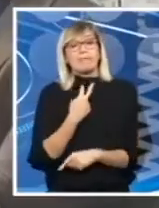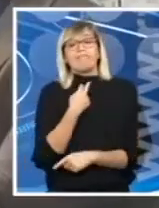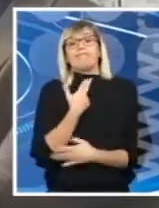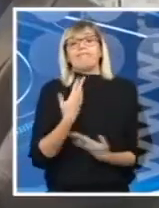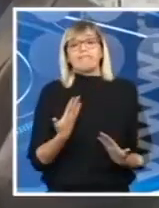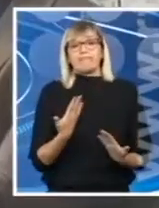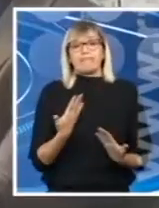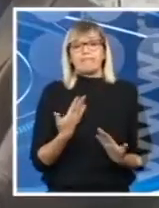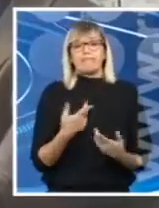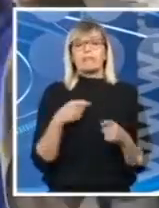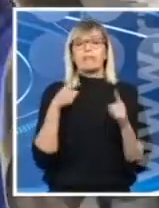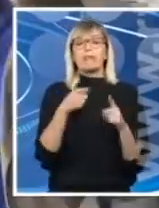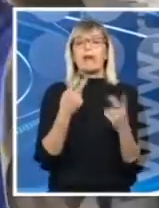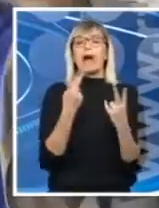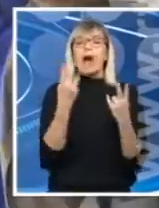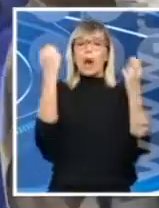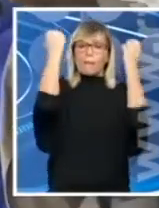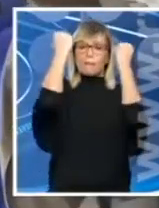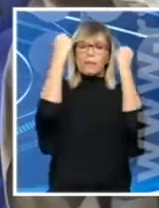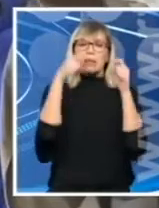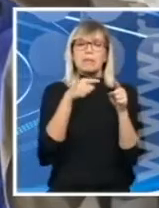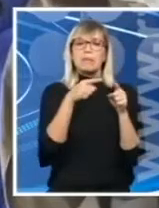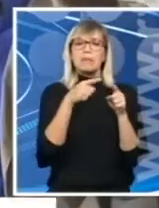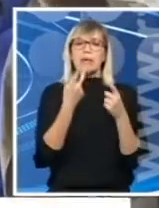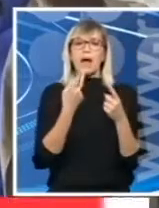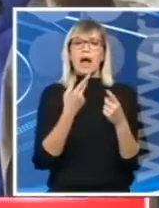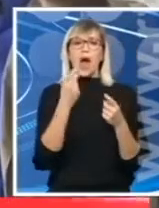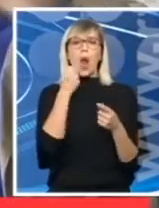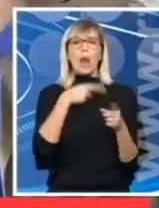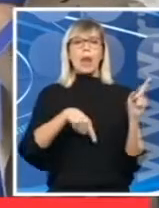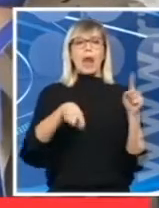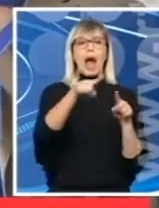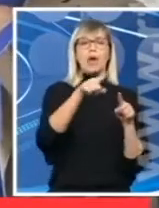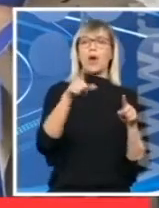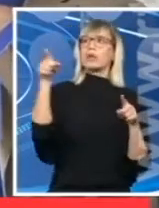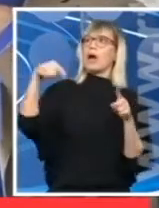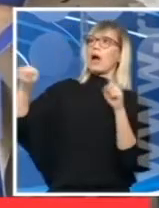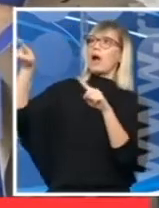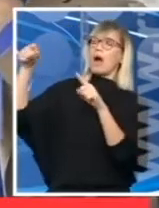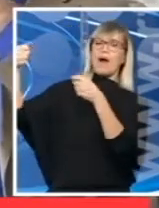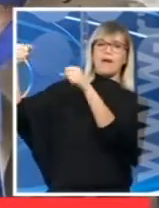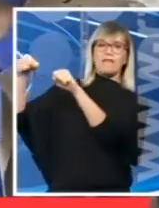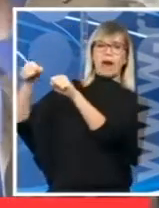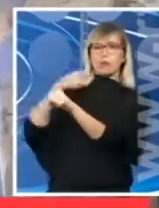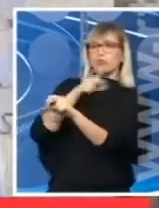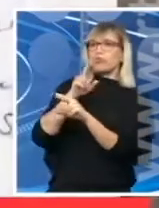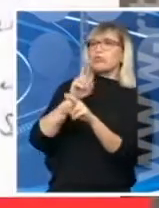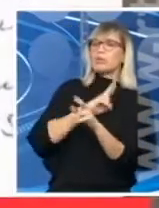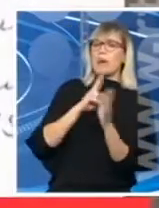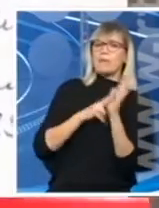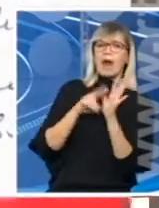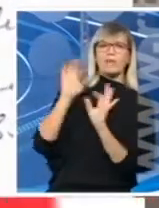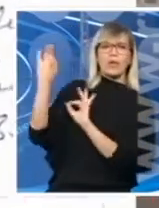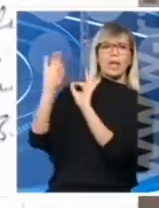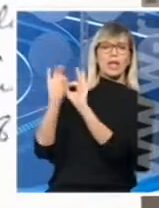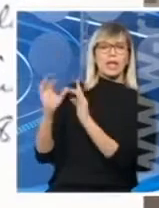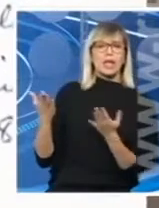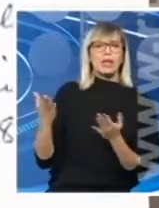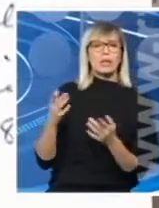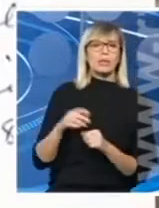vlast, ona je narod. Ona ima pravo da bude kritična prema vlasti jer mi nismo uvek najpametniji i mi ne radimo uvek ono što najbolje. U